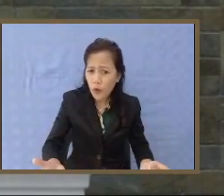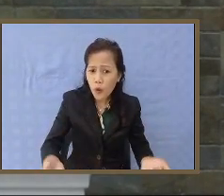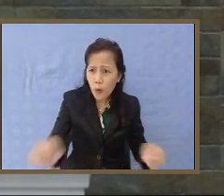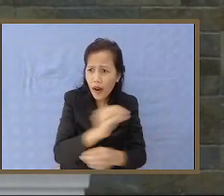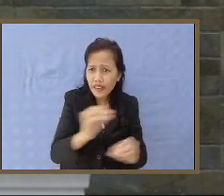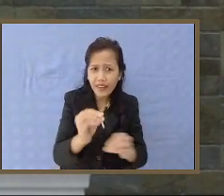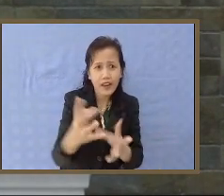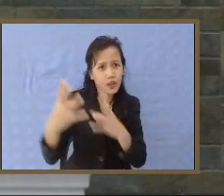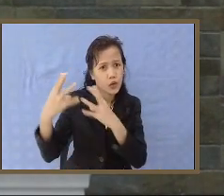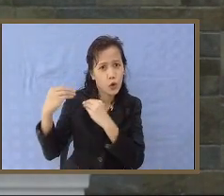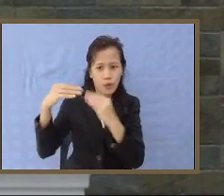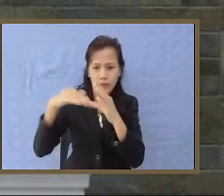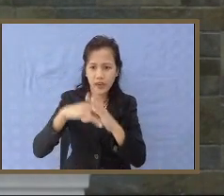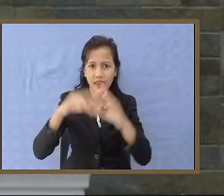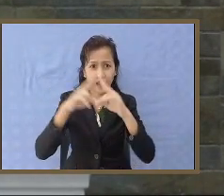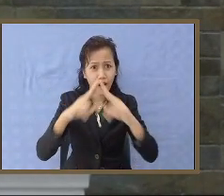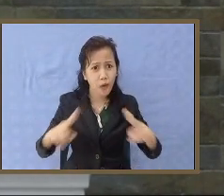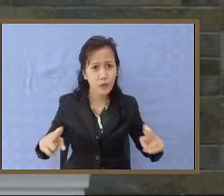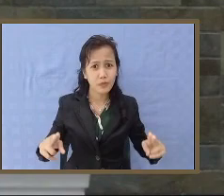home.